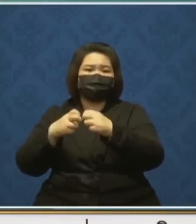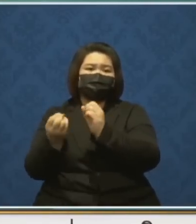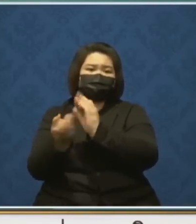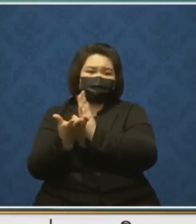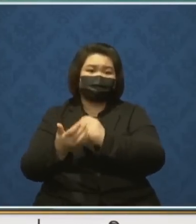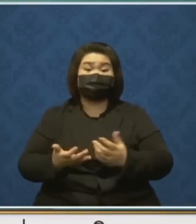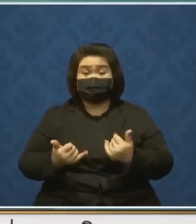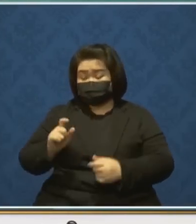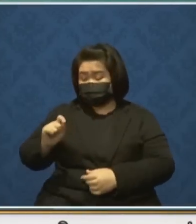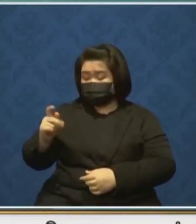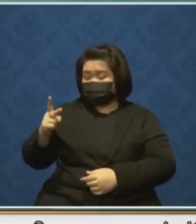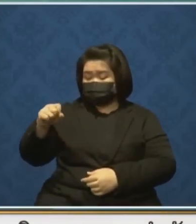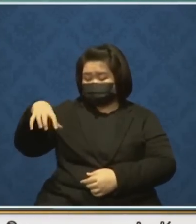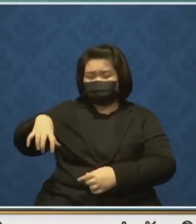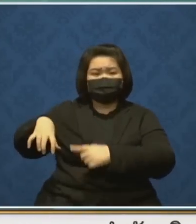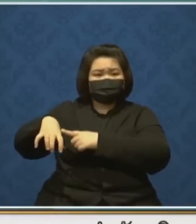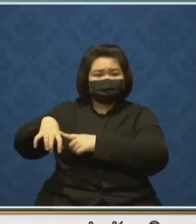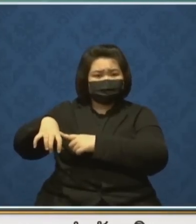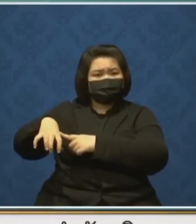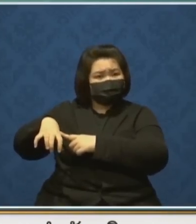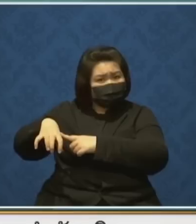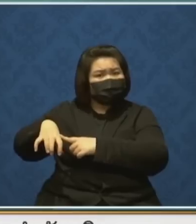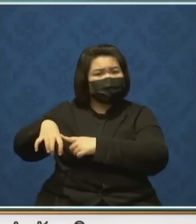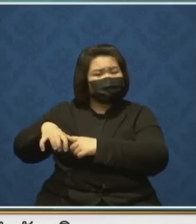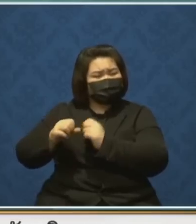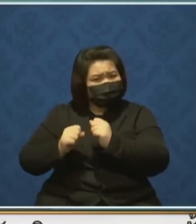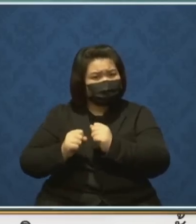อ.ก.ส.ต้องทุมเทสับพระกําลัง